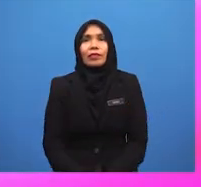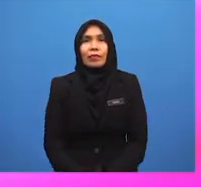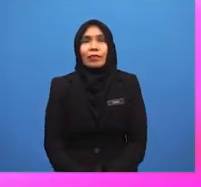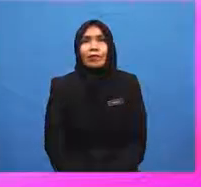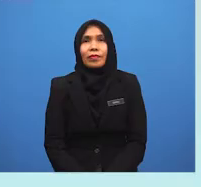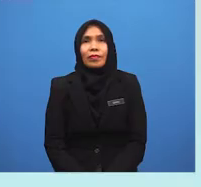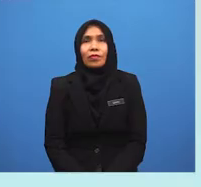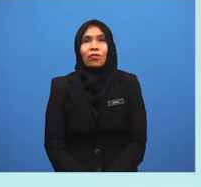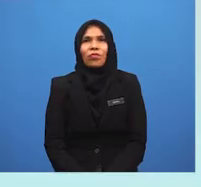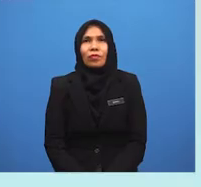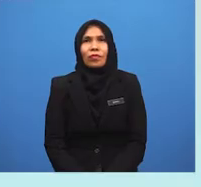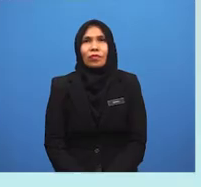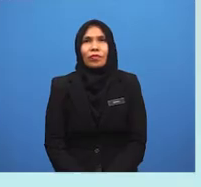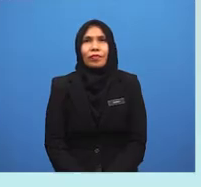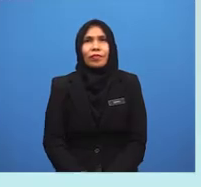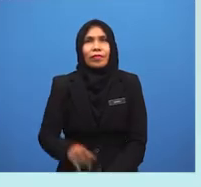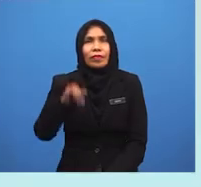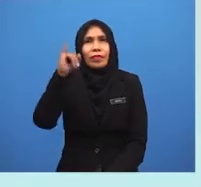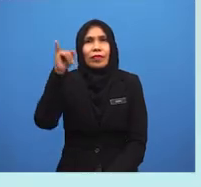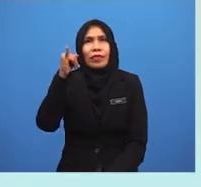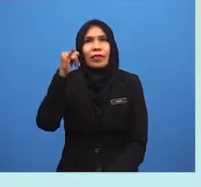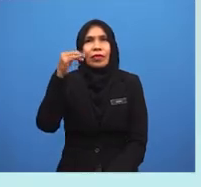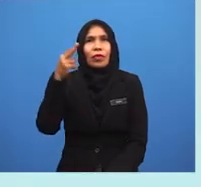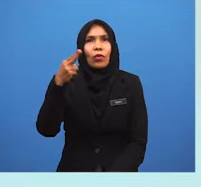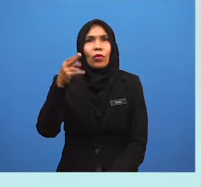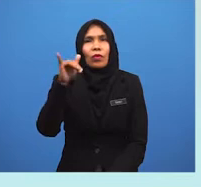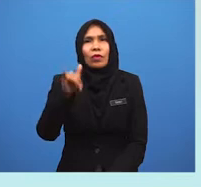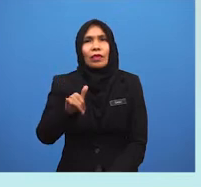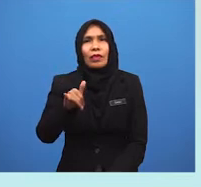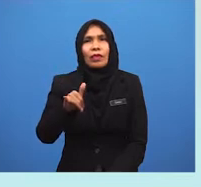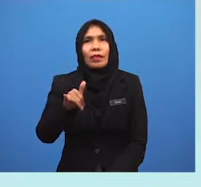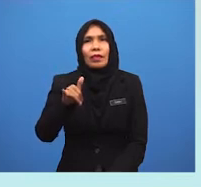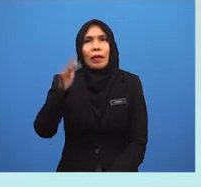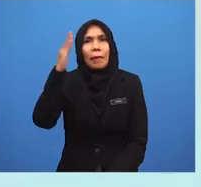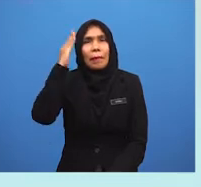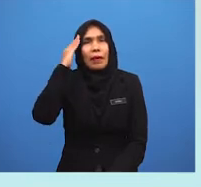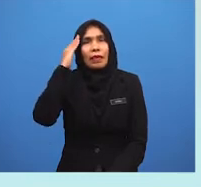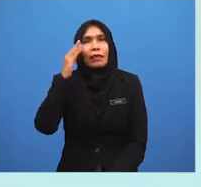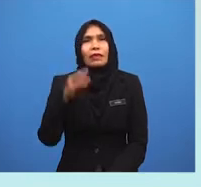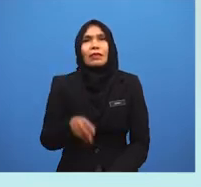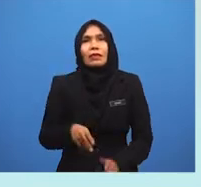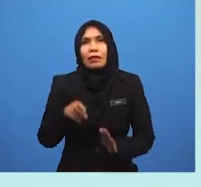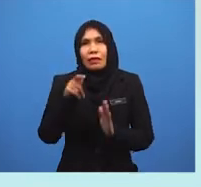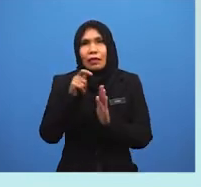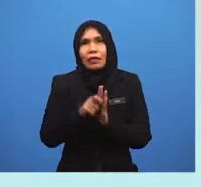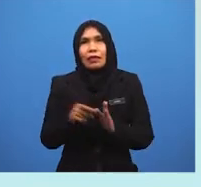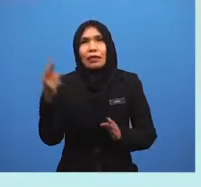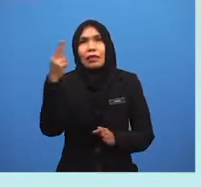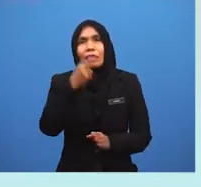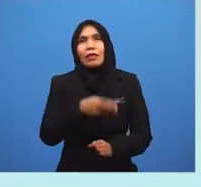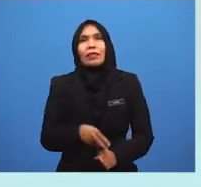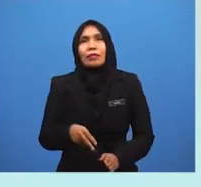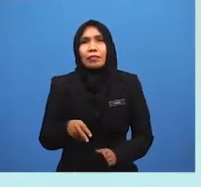Soalan terakhir. Jin Ho yang peka terhadap keadaan mangsa kejadian